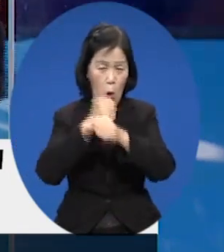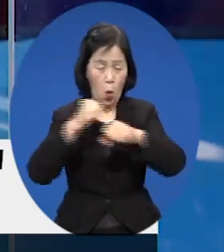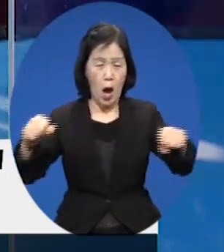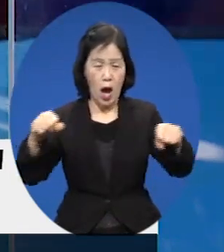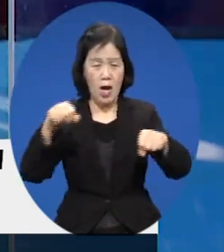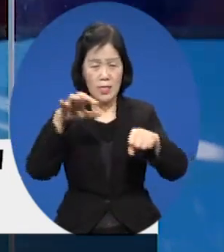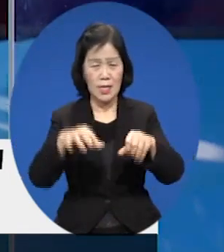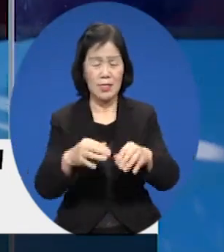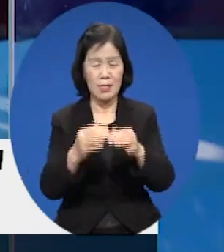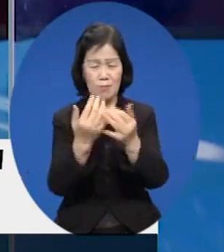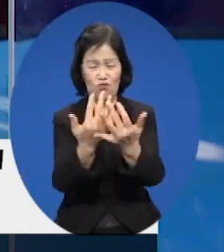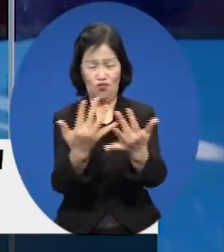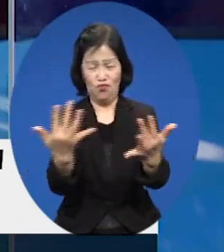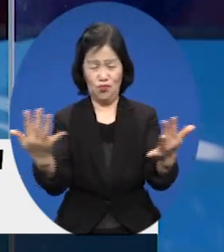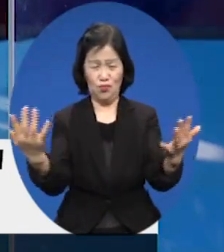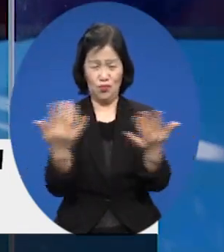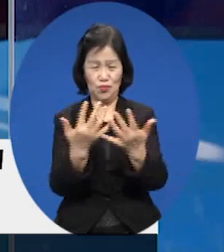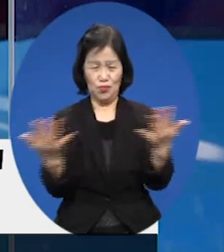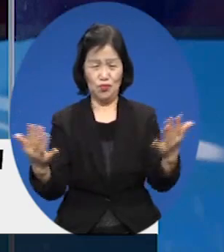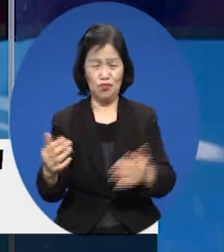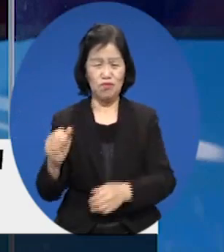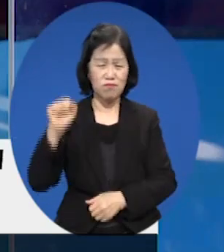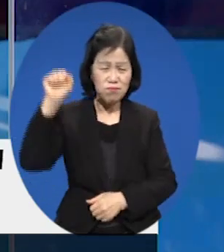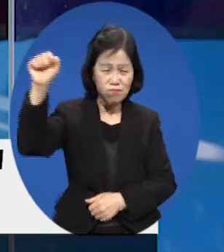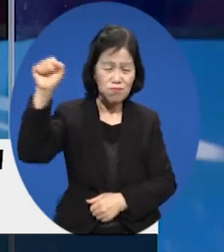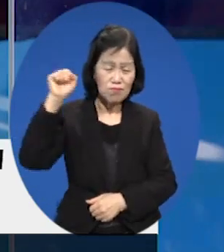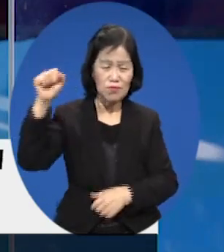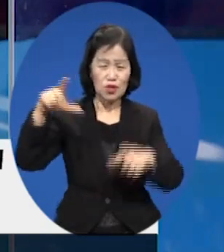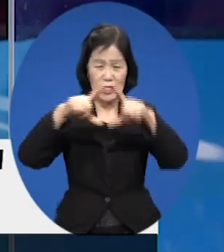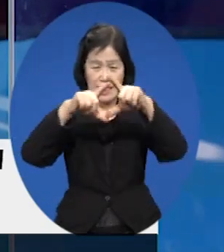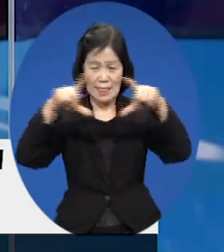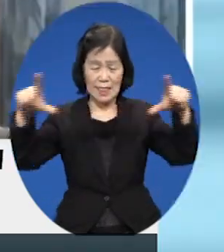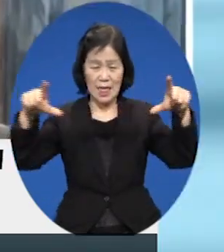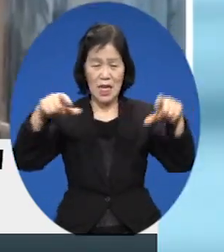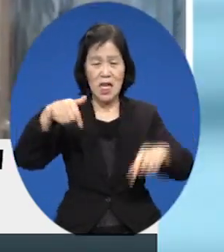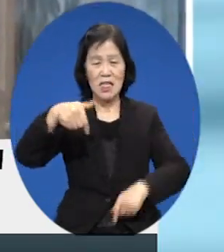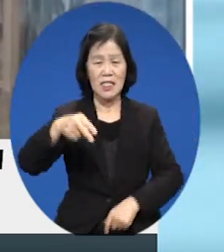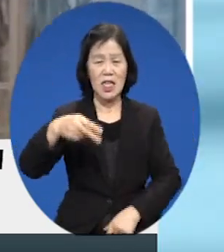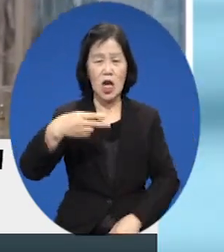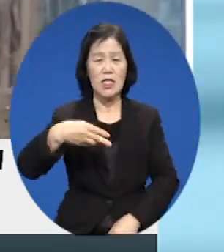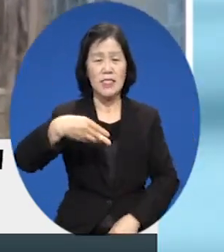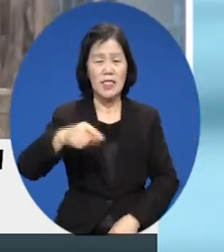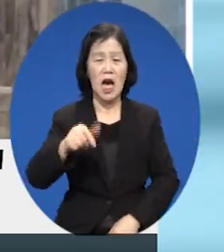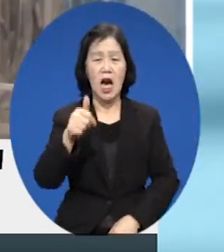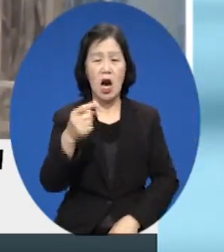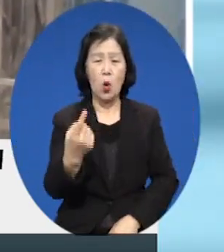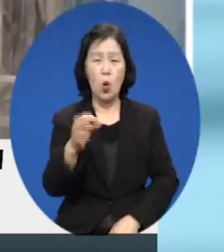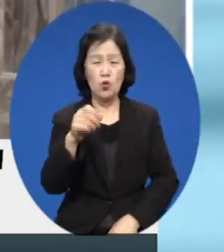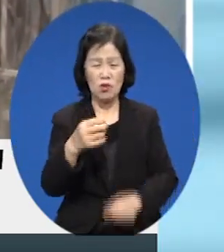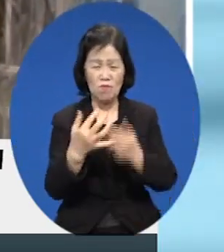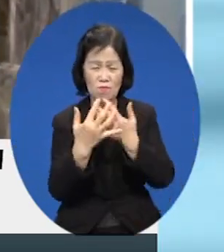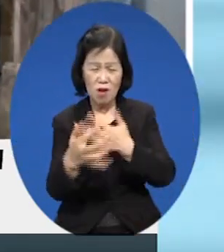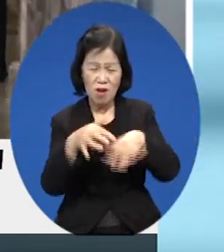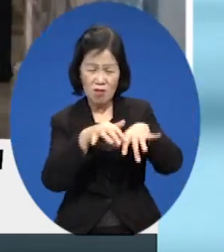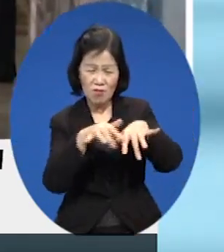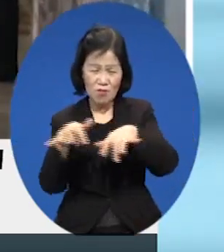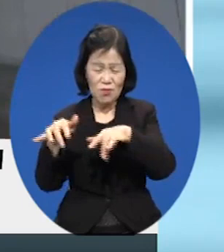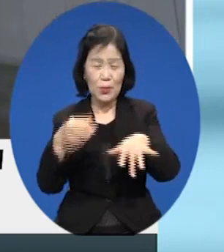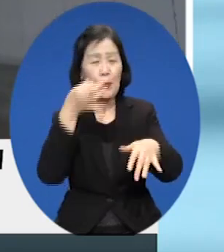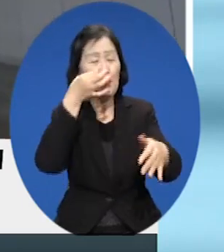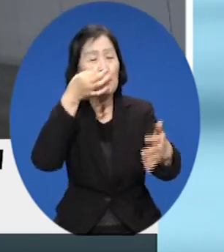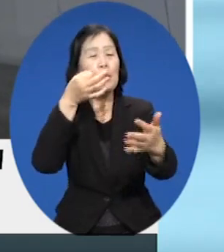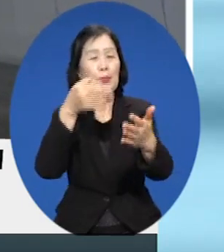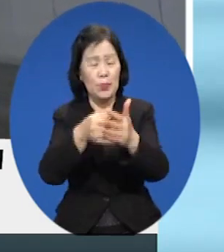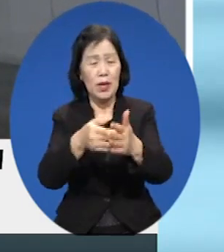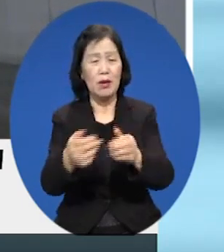주민들 뭐 수백년의 동원해서 결사 옹이 라는 글자 까지 다 이게 그 말이 좀 만들고 그랬거든요 근데 이 자지 정하신